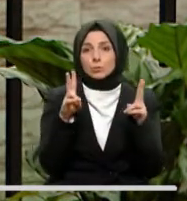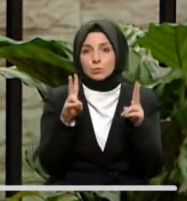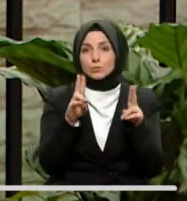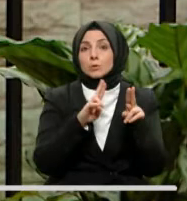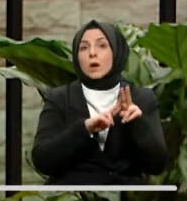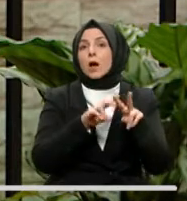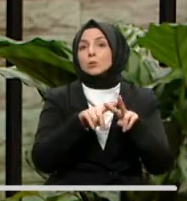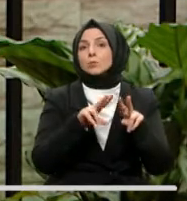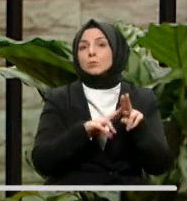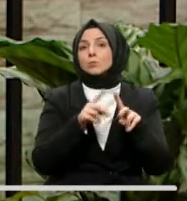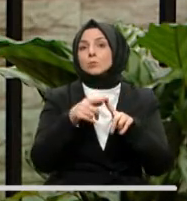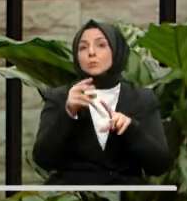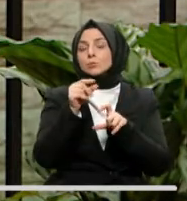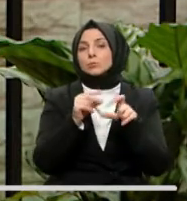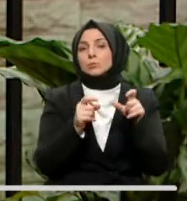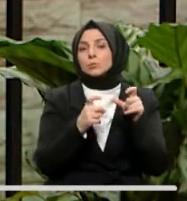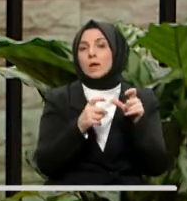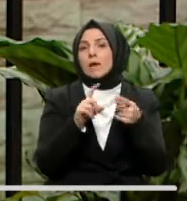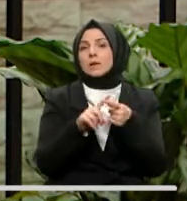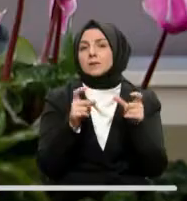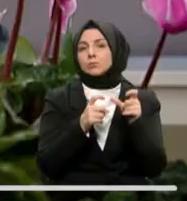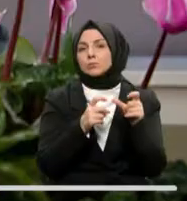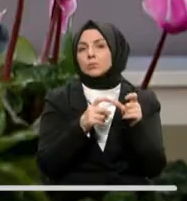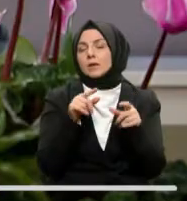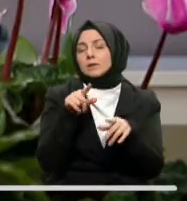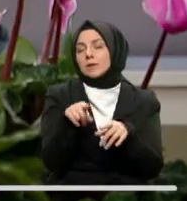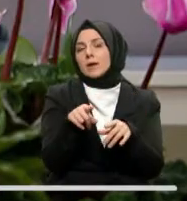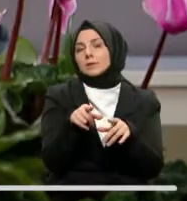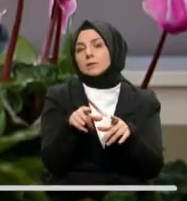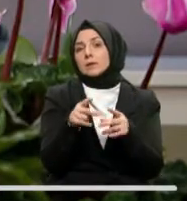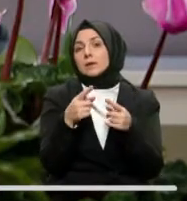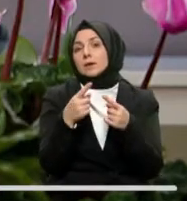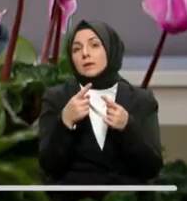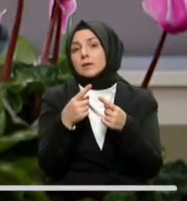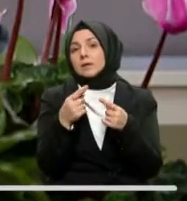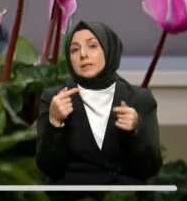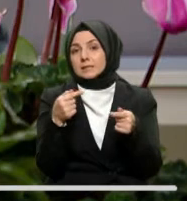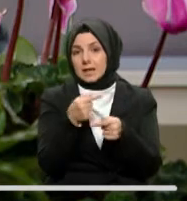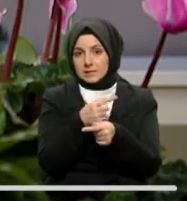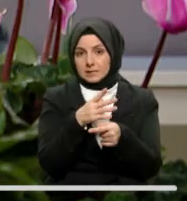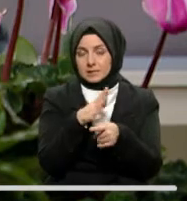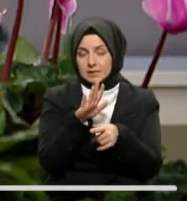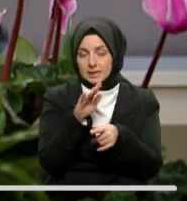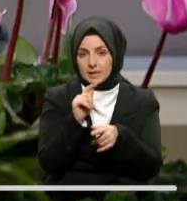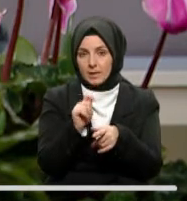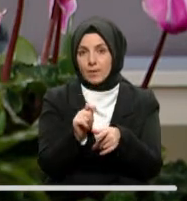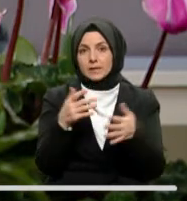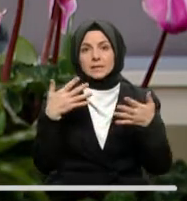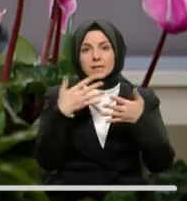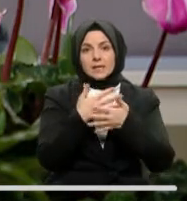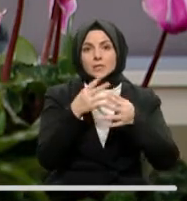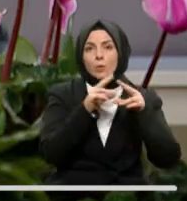sukulentler gündüz tersini yapar diye bitkilerin tersini yaparsan şöyle mi Olmadı gece alanlarımıza kaktüs ve benzeri bitkiler